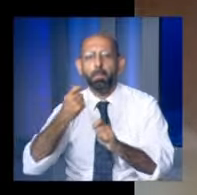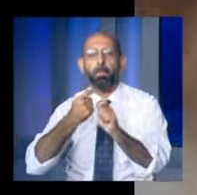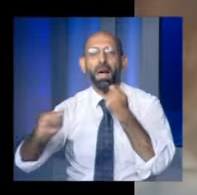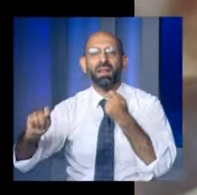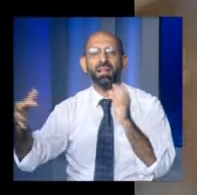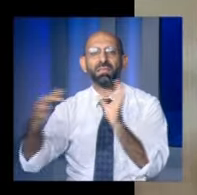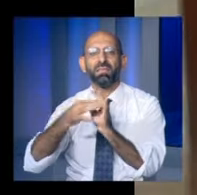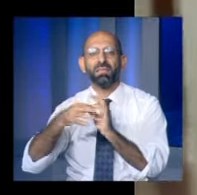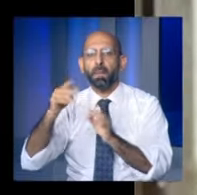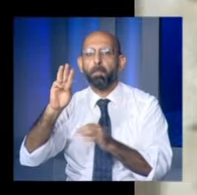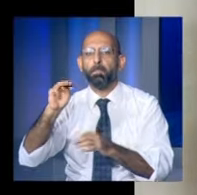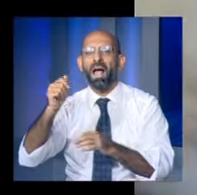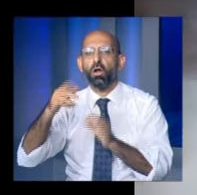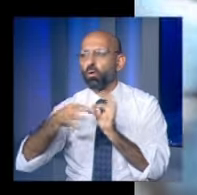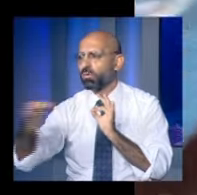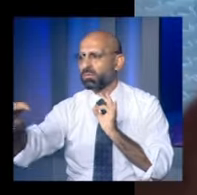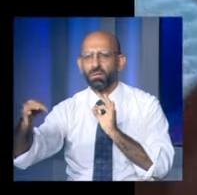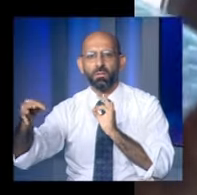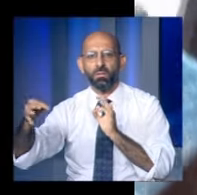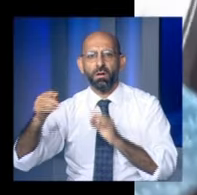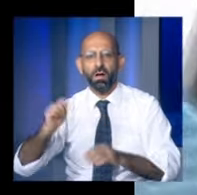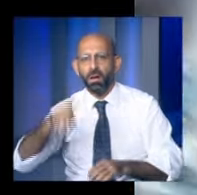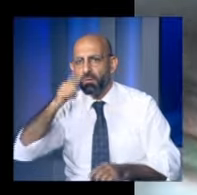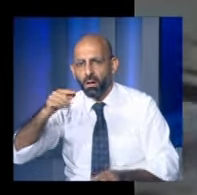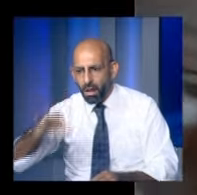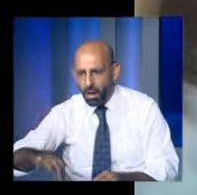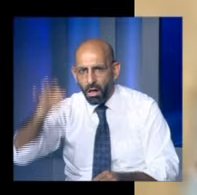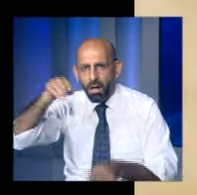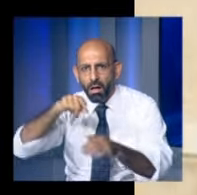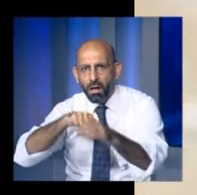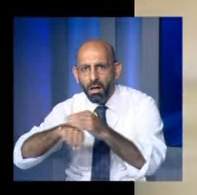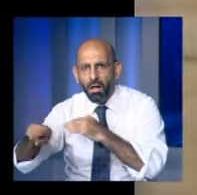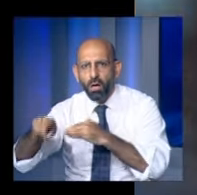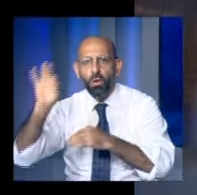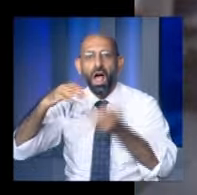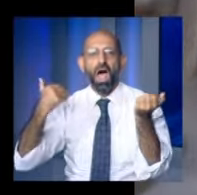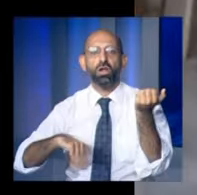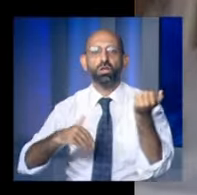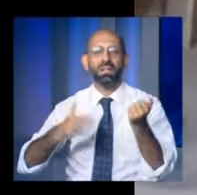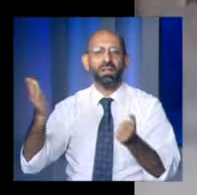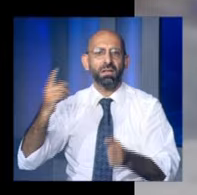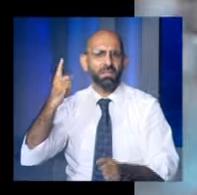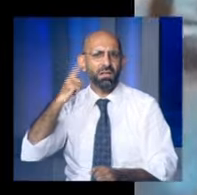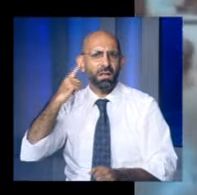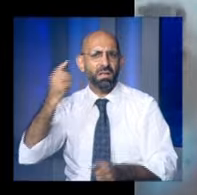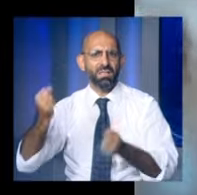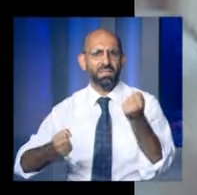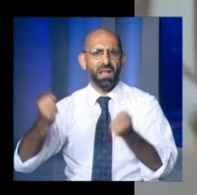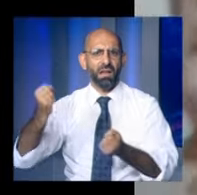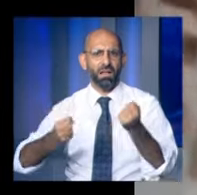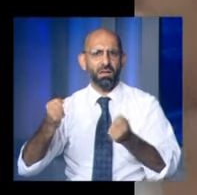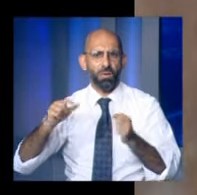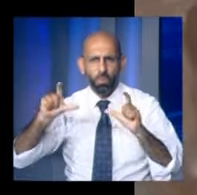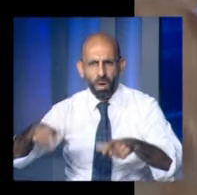وينتهي على بعد أمتار قليلة من بنك ماكرو بحسب بيان الشرطة. وقد كشف أمر النفخ بالمصادفة إذ